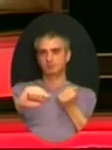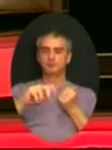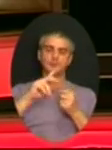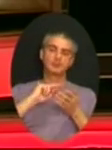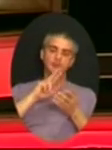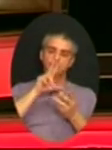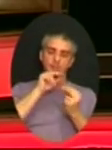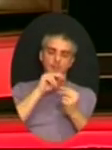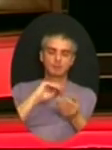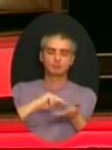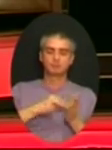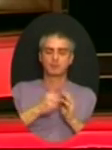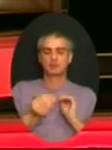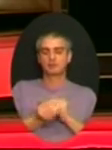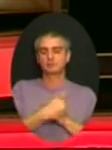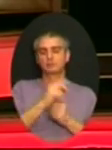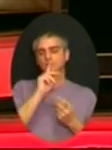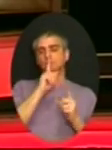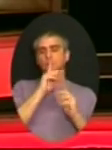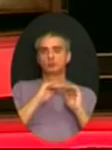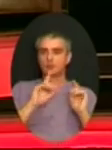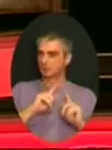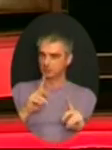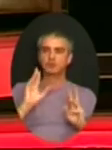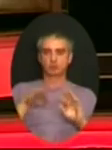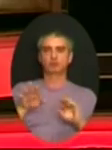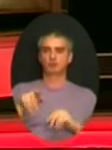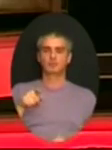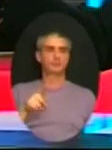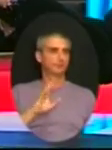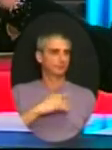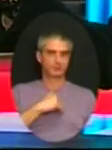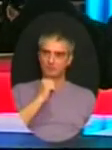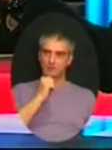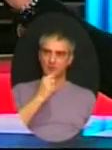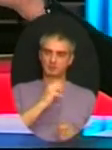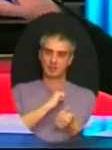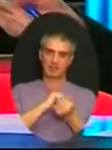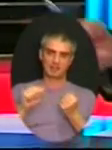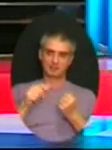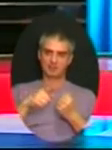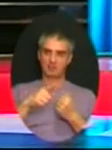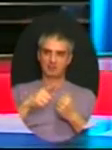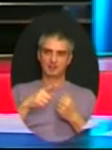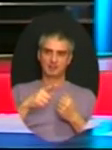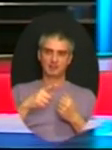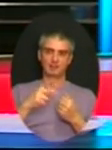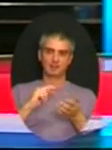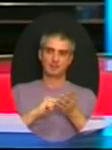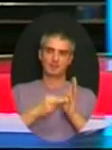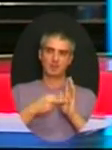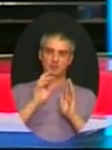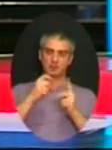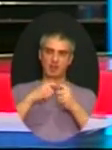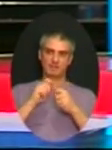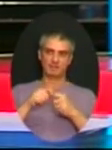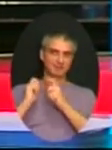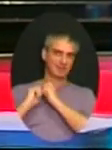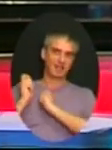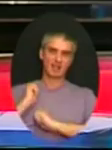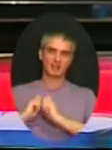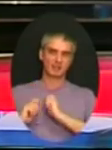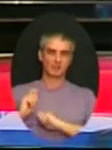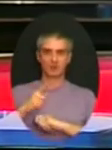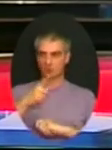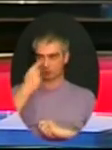בחדרים סגורים. אף אחד לא יודע בזה, אבל כן, יש גם את זה. מבלי שאני רוצה לגמור את, או לחסל את הדעה הפוליטית של חברת הכנסת ענת